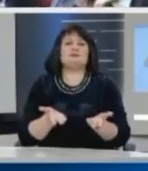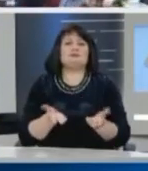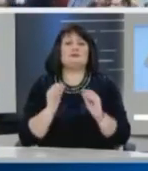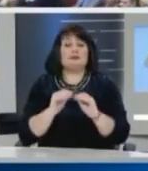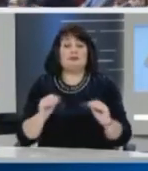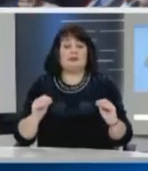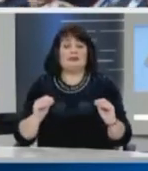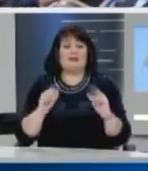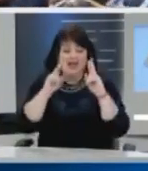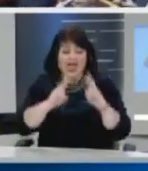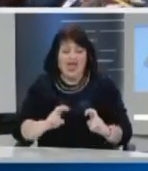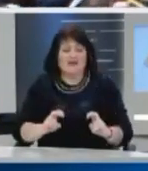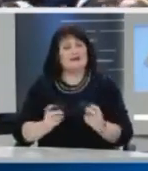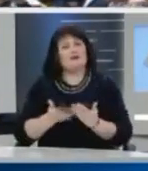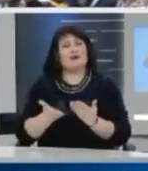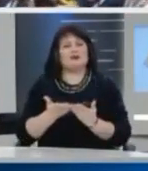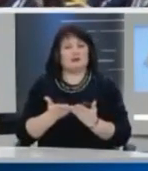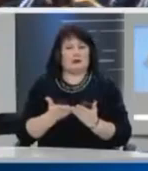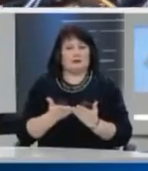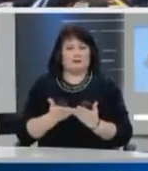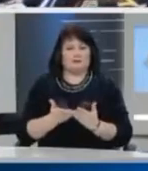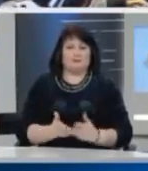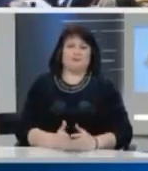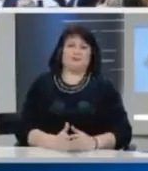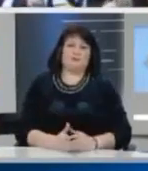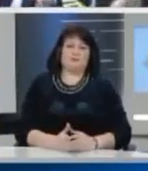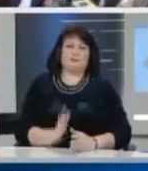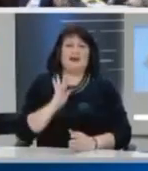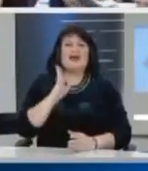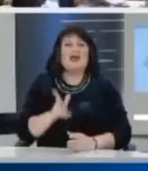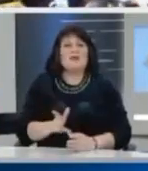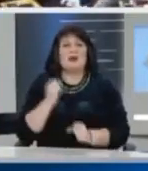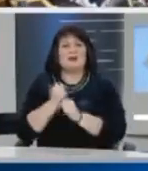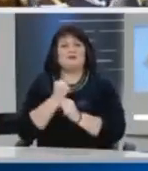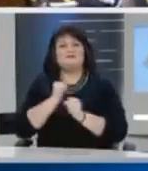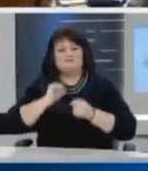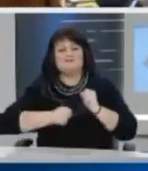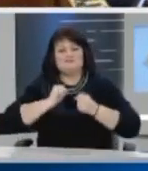της εκπαίδευσης και της έρευνας, αλλά και με τον καθημερινό αγώνα,